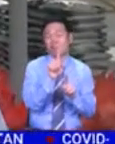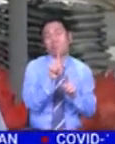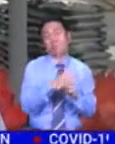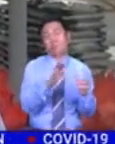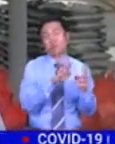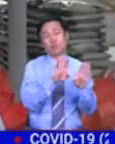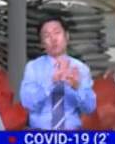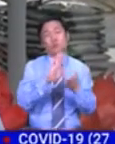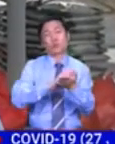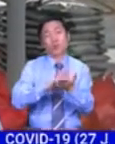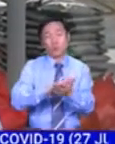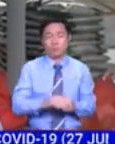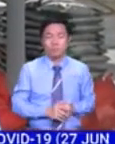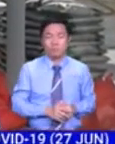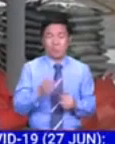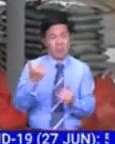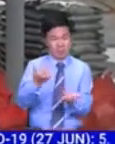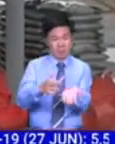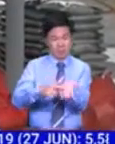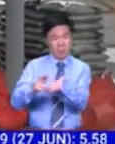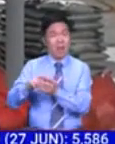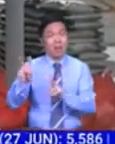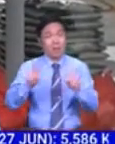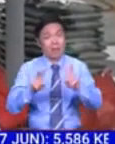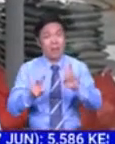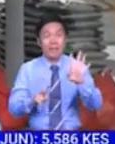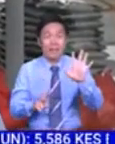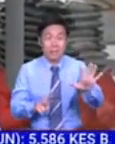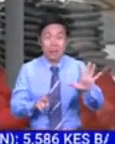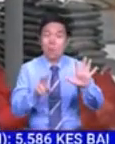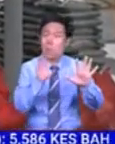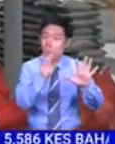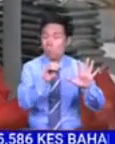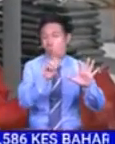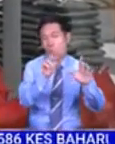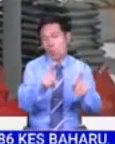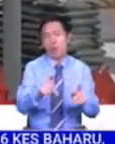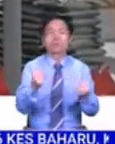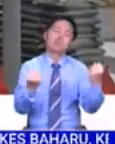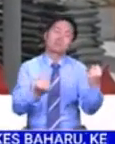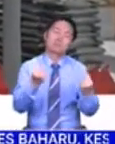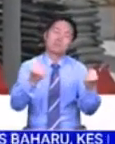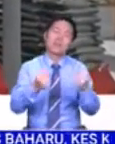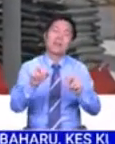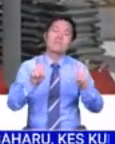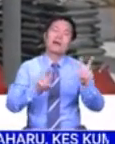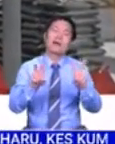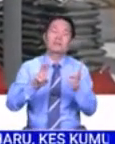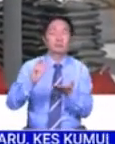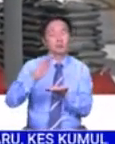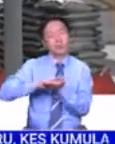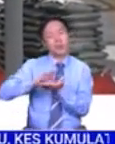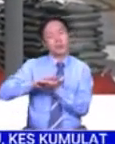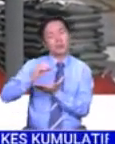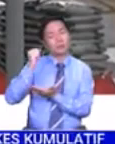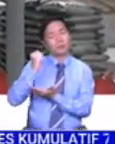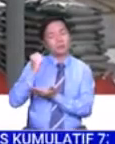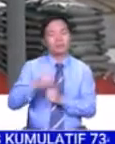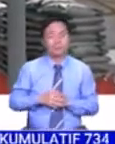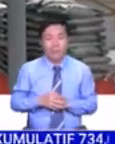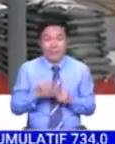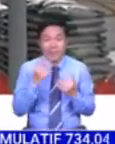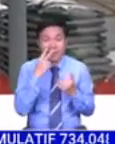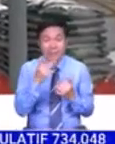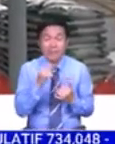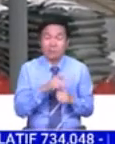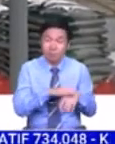Ada lebih kurang yang telah didaftar sebanyak 50 lebih. Dan mereka juga saya sarankan pada hari